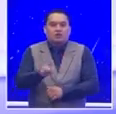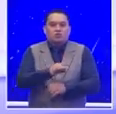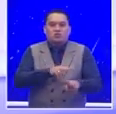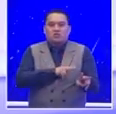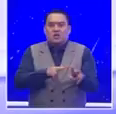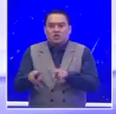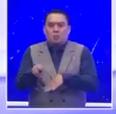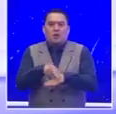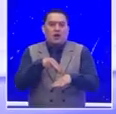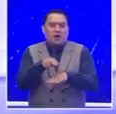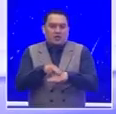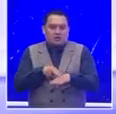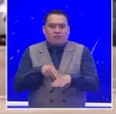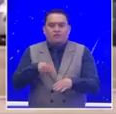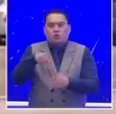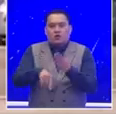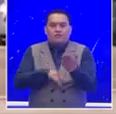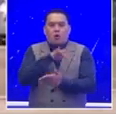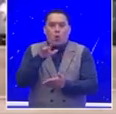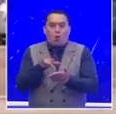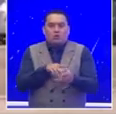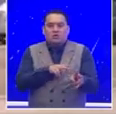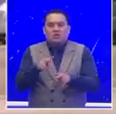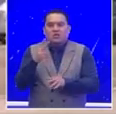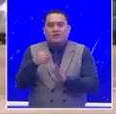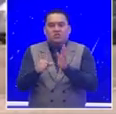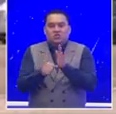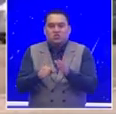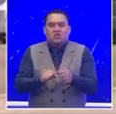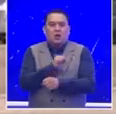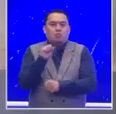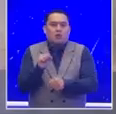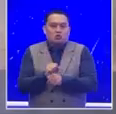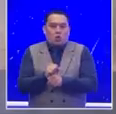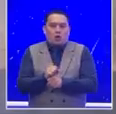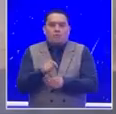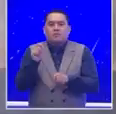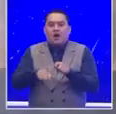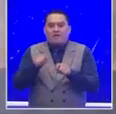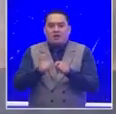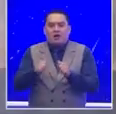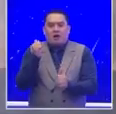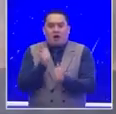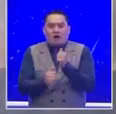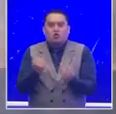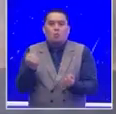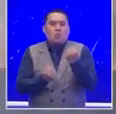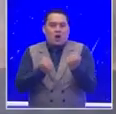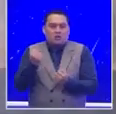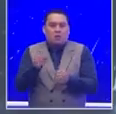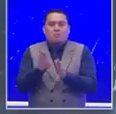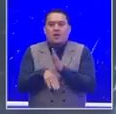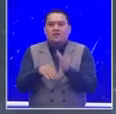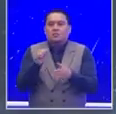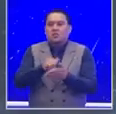следят стражи порядка. Порядок внутри города контролирует 26 мобильных блокпостов. Проверяют каждую машину. Передвижение без